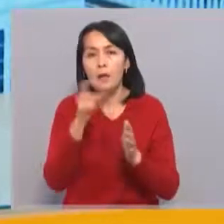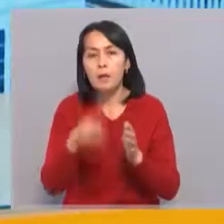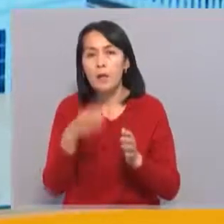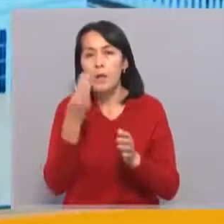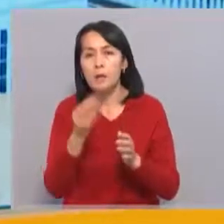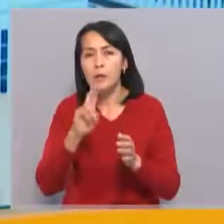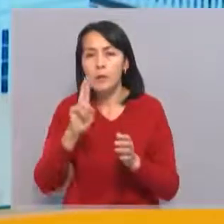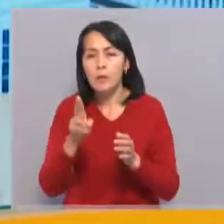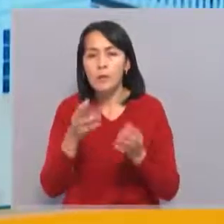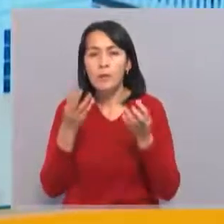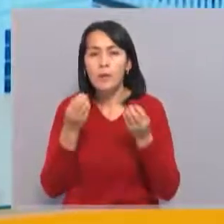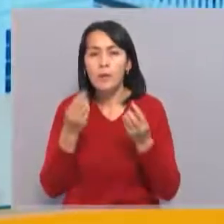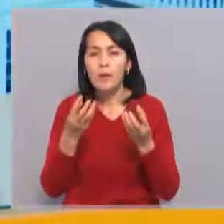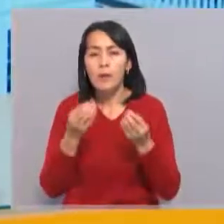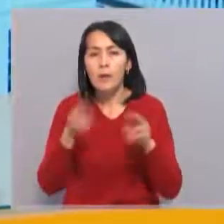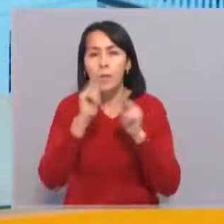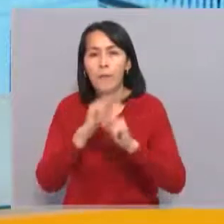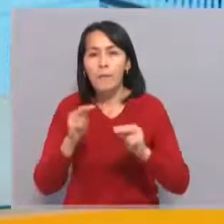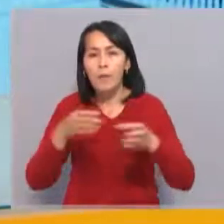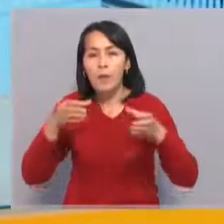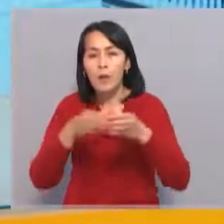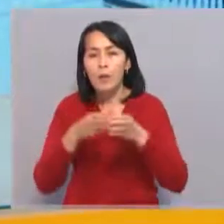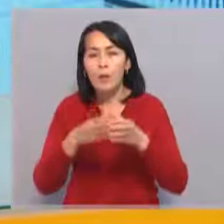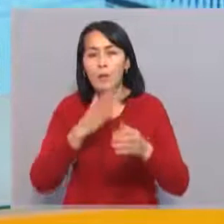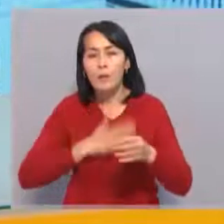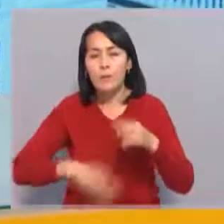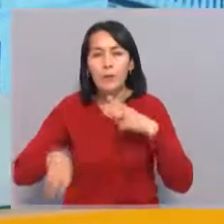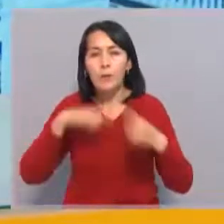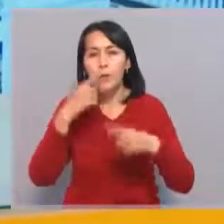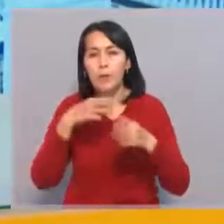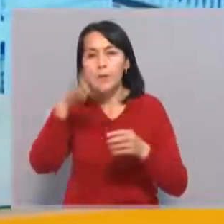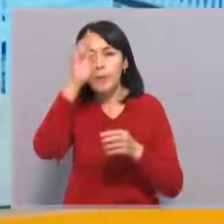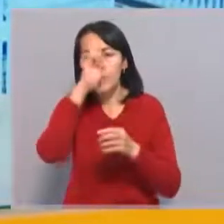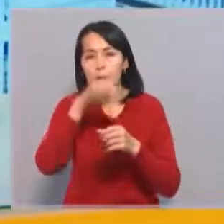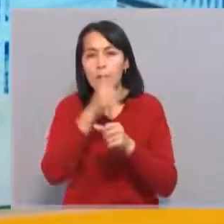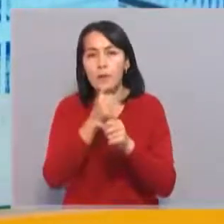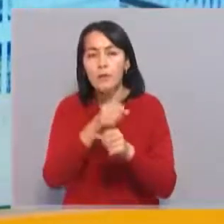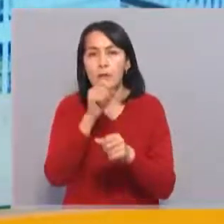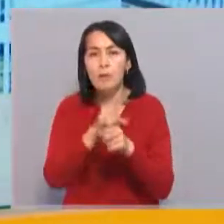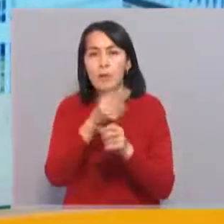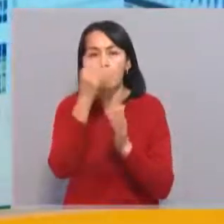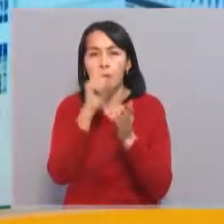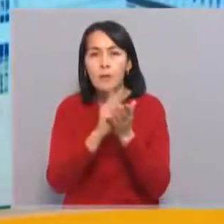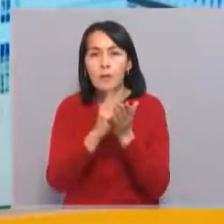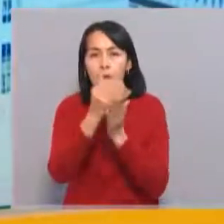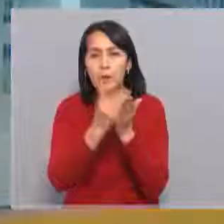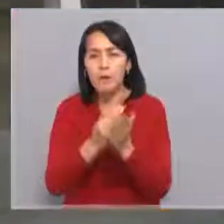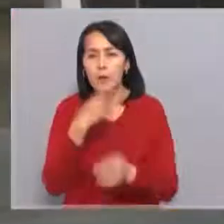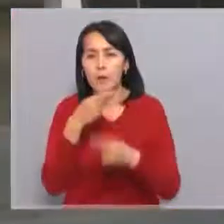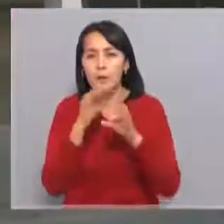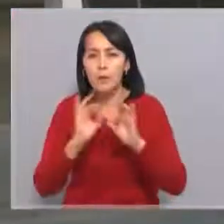Шыңғыс Қозыбақов. Спикерлер педагог қауымымен емен жарқын әңгімелесіп, президент жүктеген міндеттерді пысықтады.